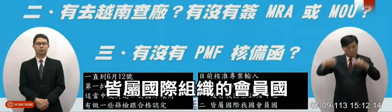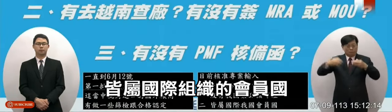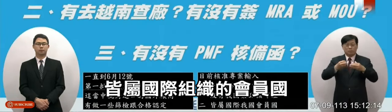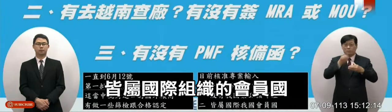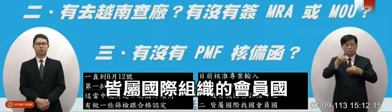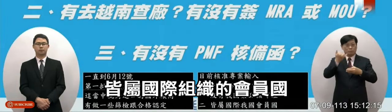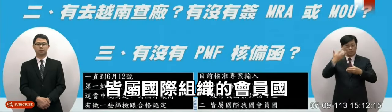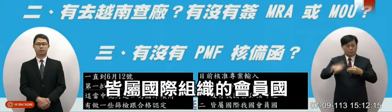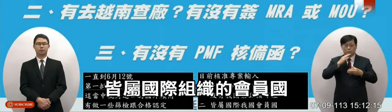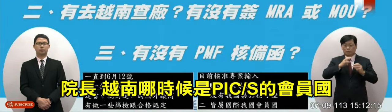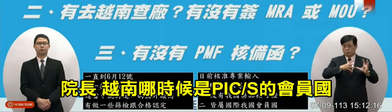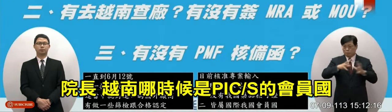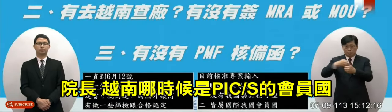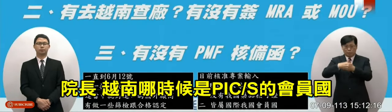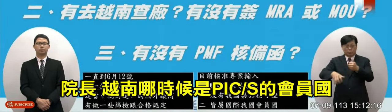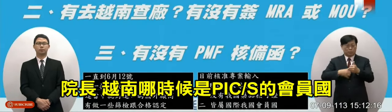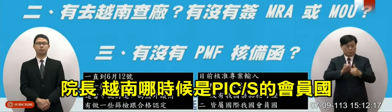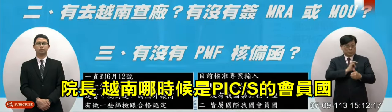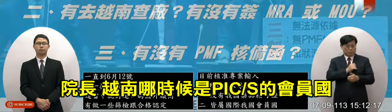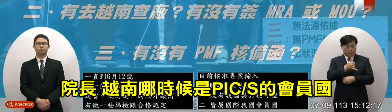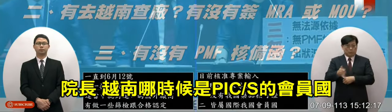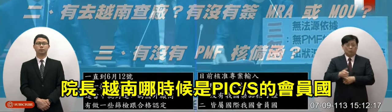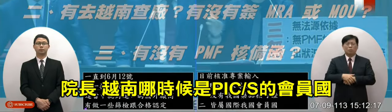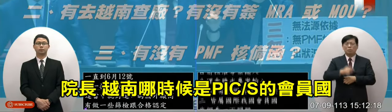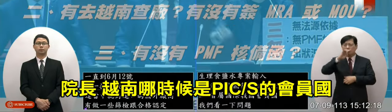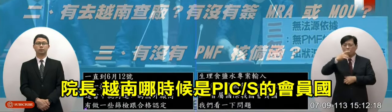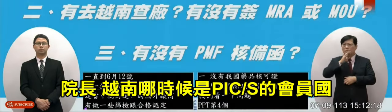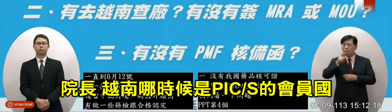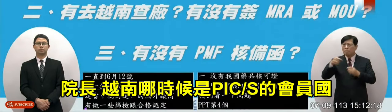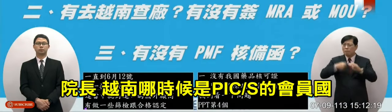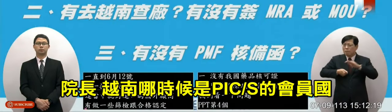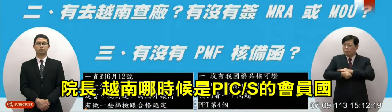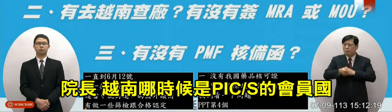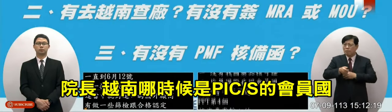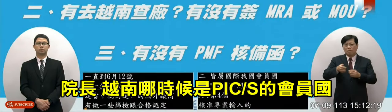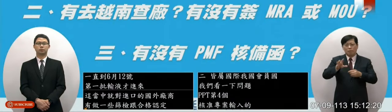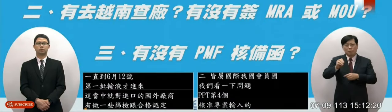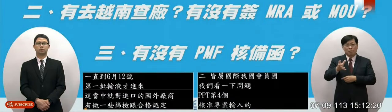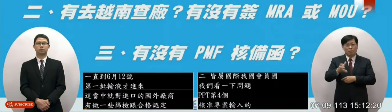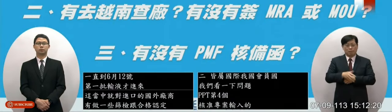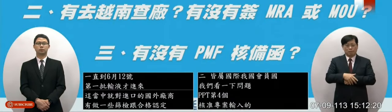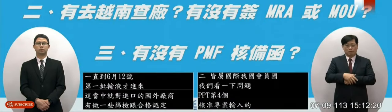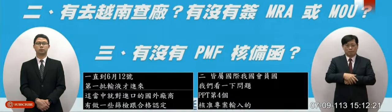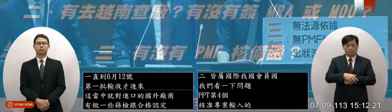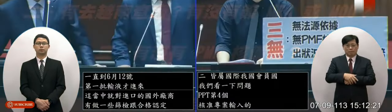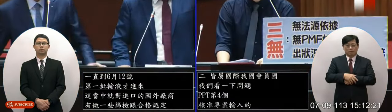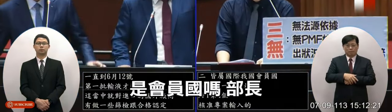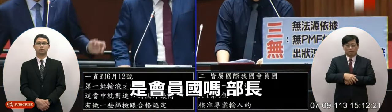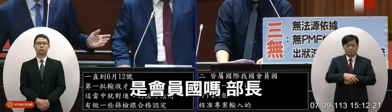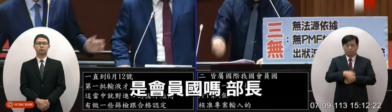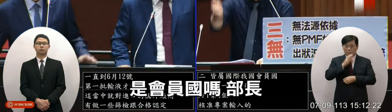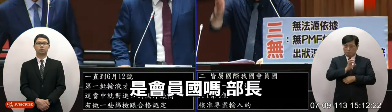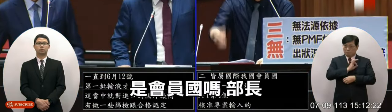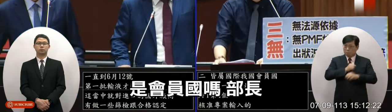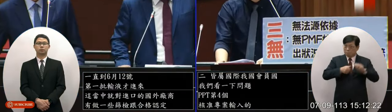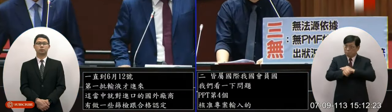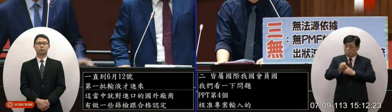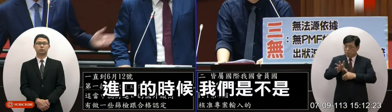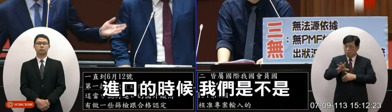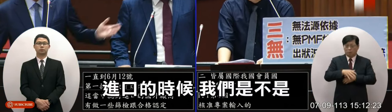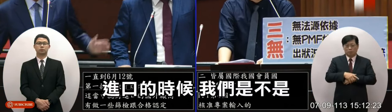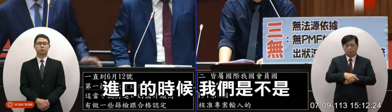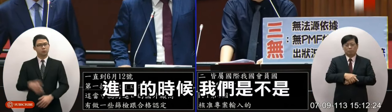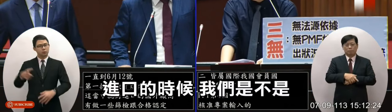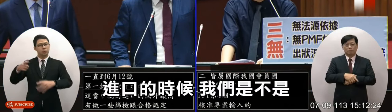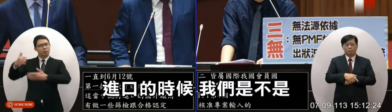国际组织的会员国。院长，越南哪时候是 PES 的那个会员国？是会员国吗，部长？ 不